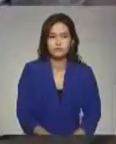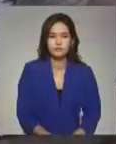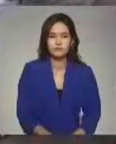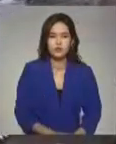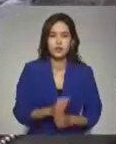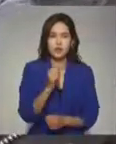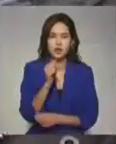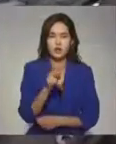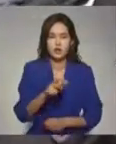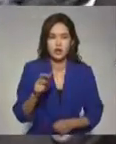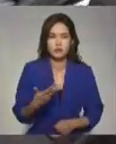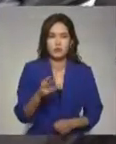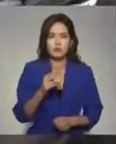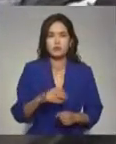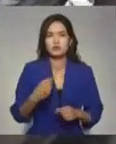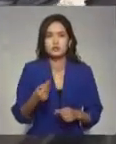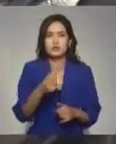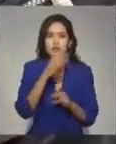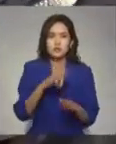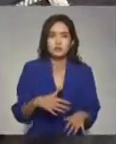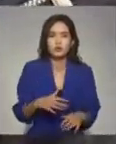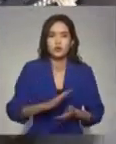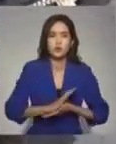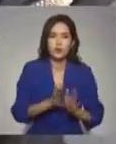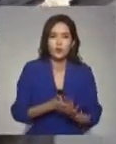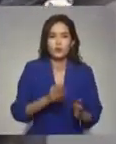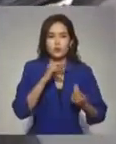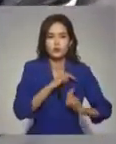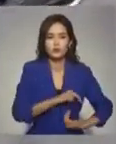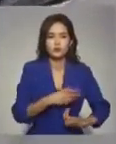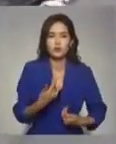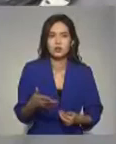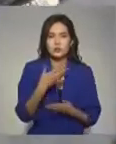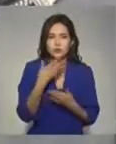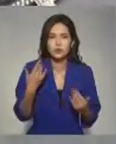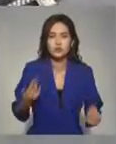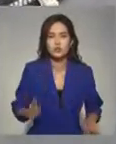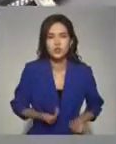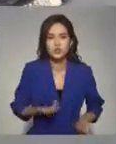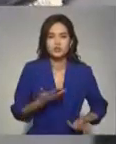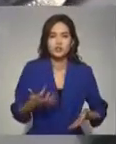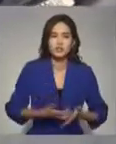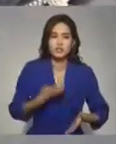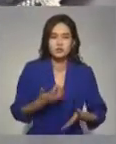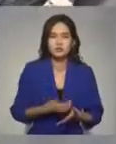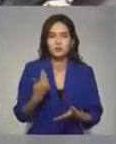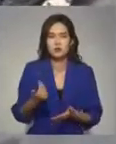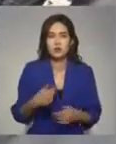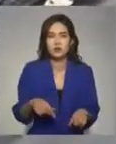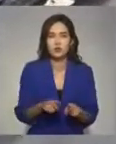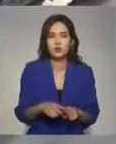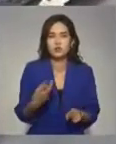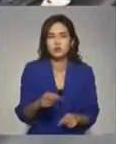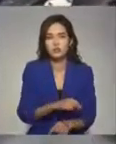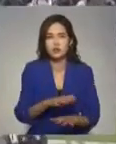Рабочие находятся на пределе своих возможностей, и условия труда ухудшаются. Чем больше ощущается нехватка персонала, тем хуже обстоит дело